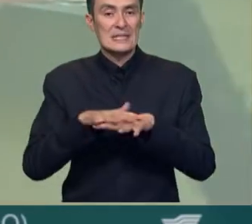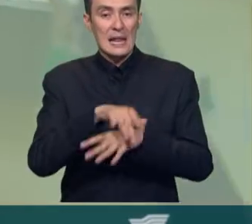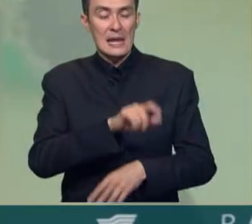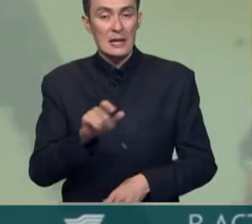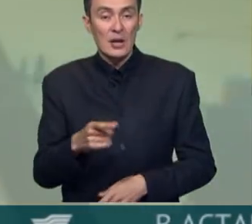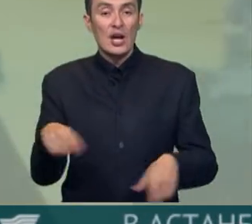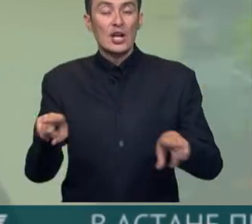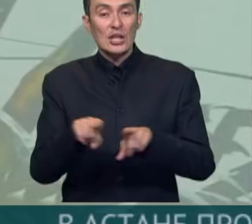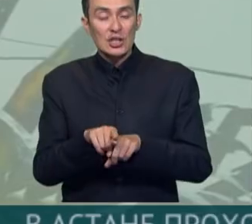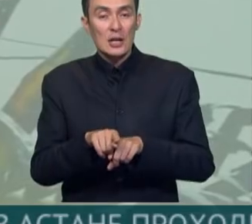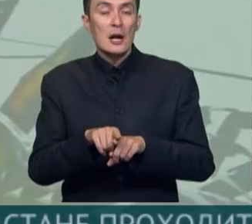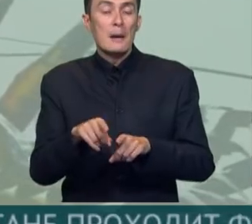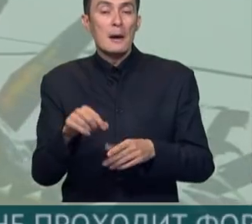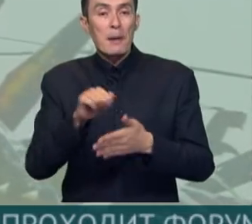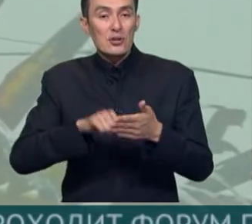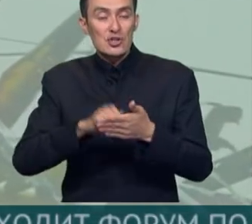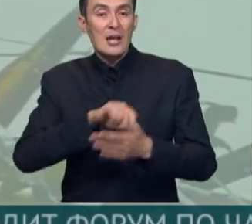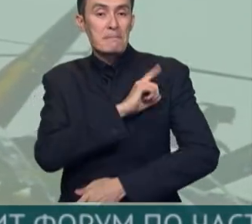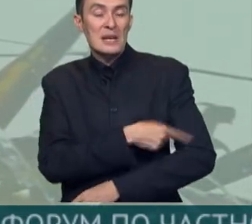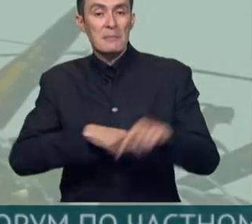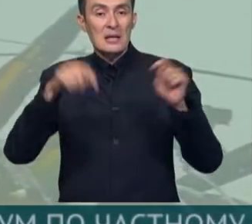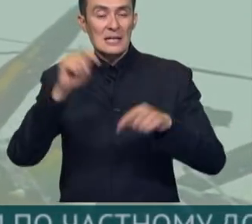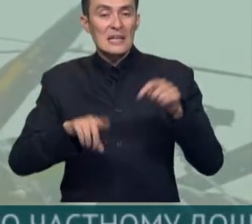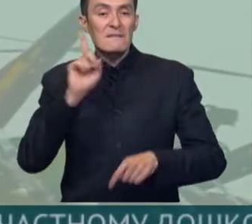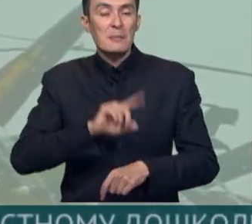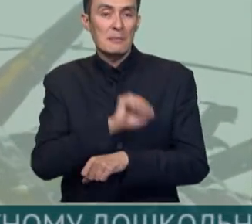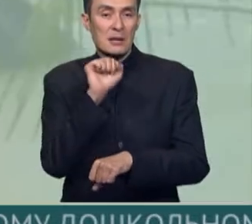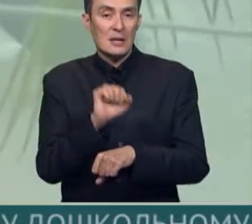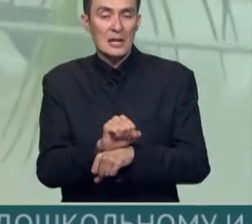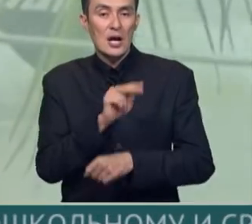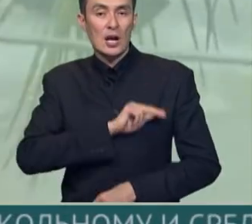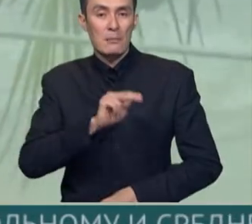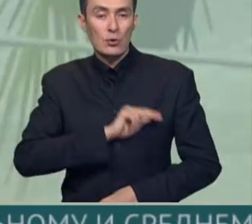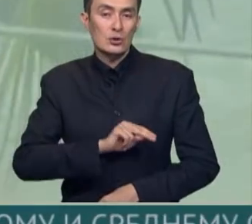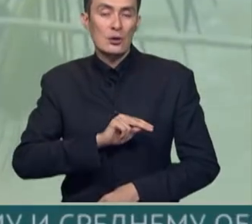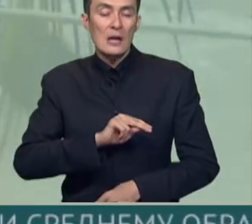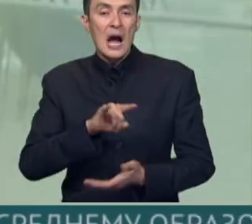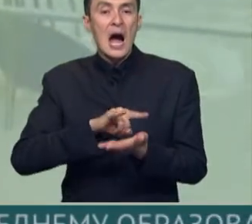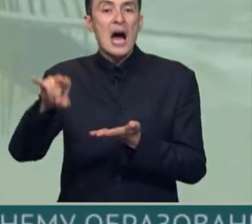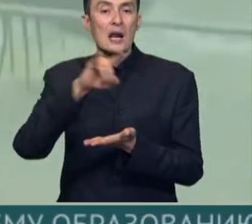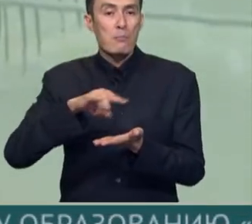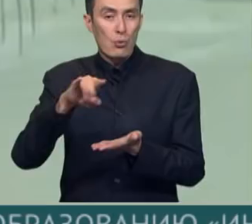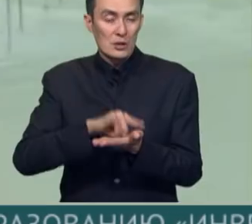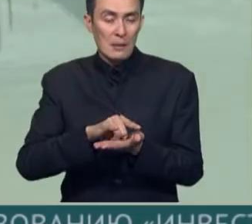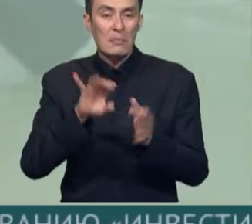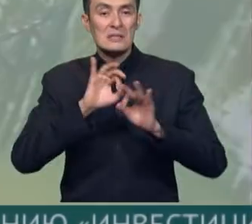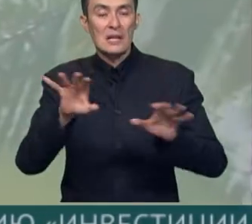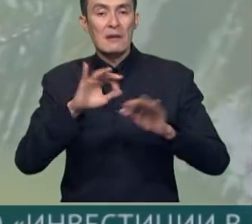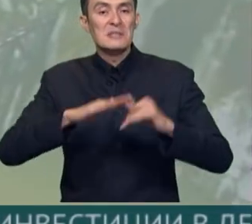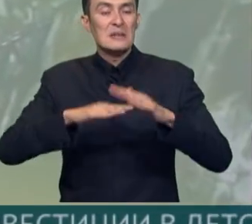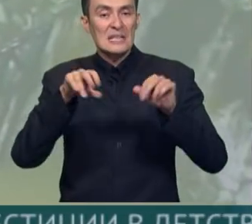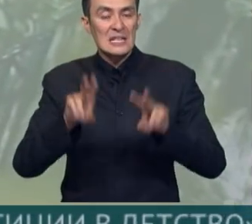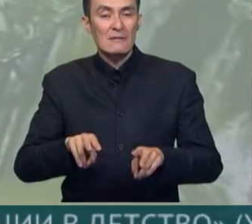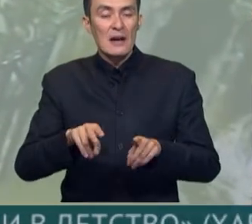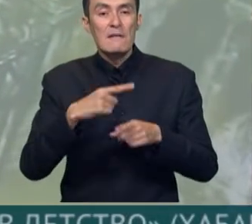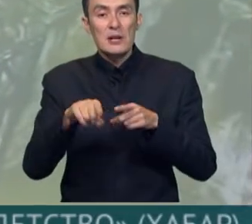эвакуации населения. Также в связи с обильными осадками временно прекратили работу местные аэропорты. По словам метеорологов,